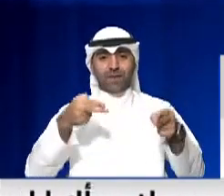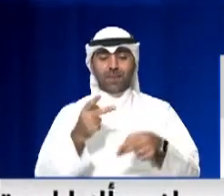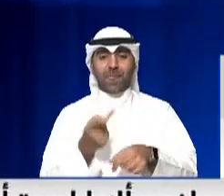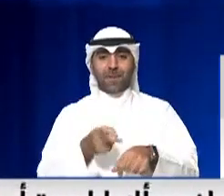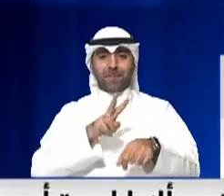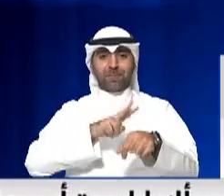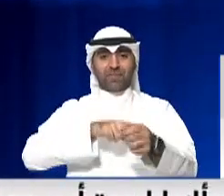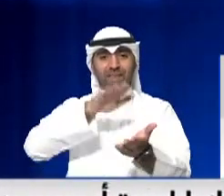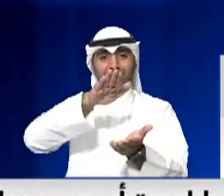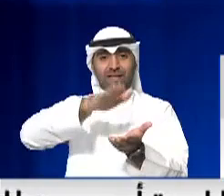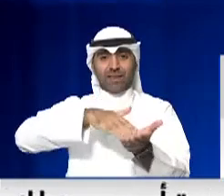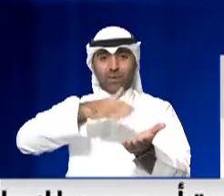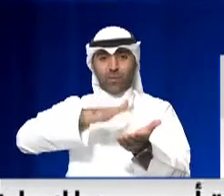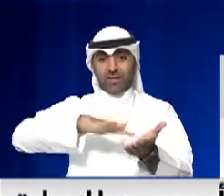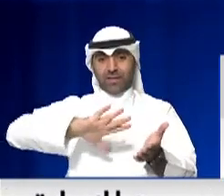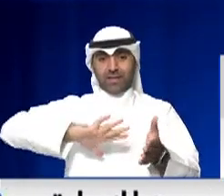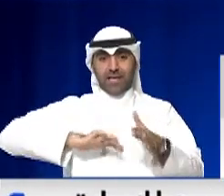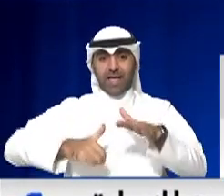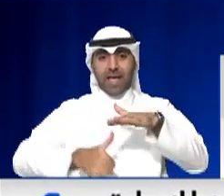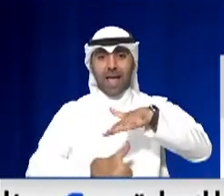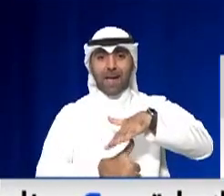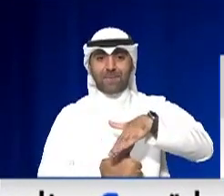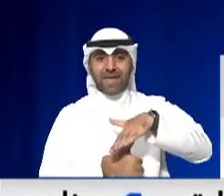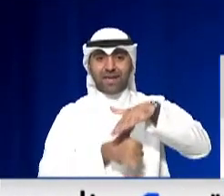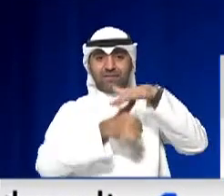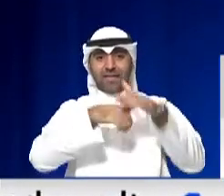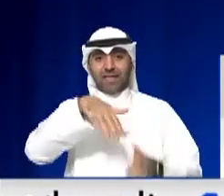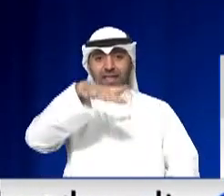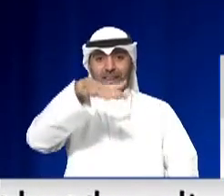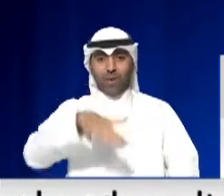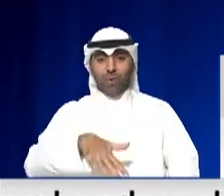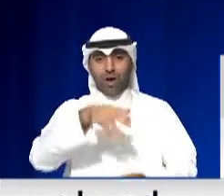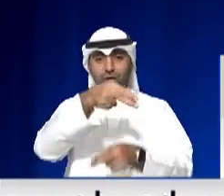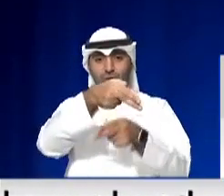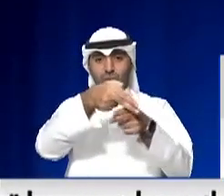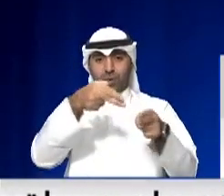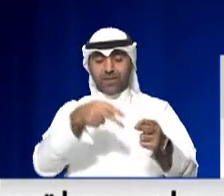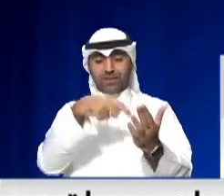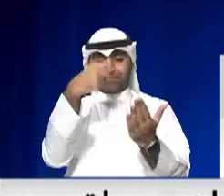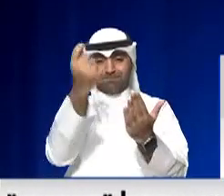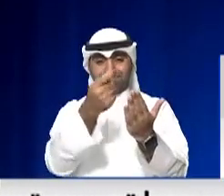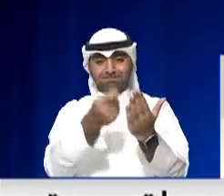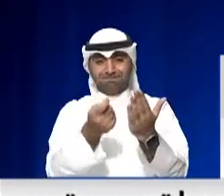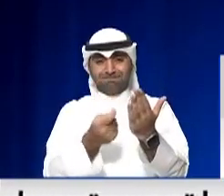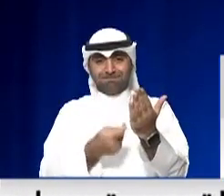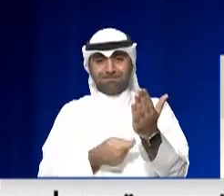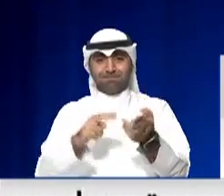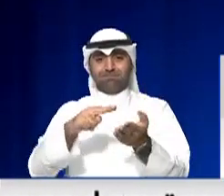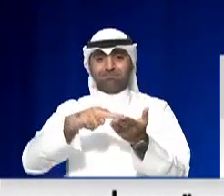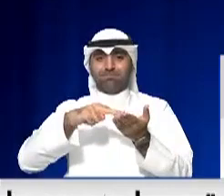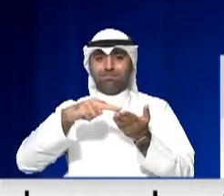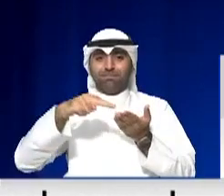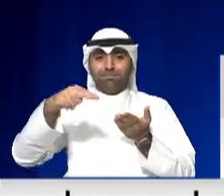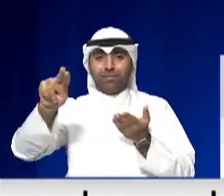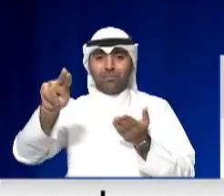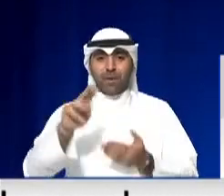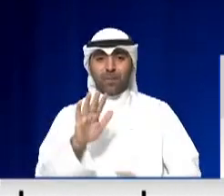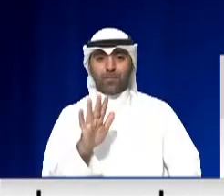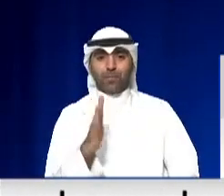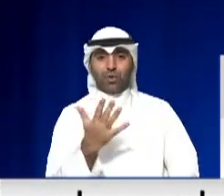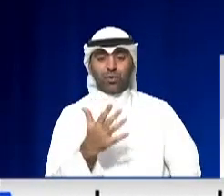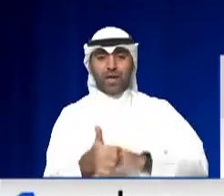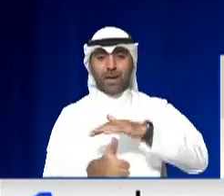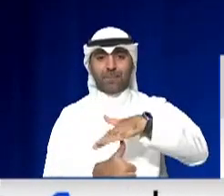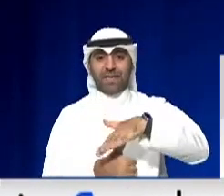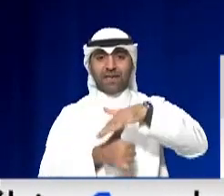المباركة ليرفع إلى مقام حضرة صاحب السمو أمير البلاد وإلى سمو ولي العهد وإلى سمو رئيس